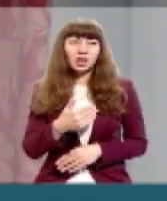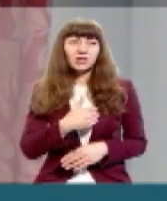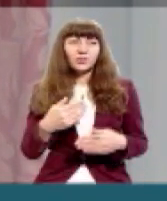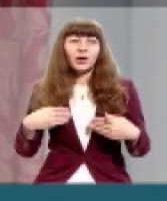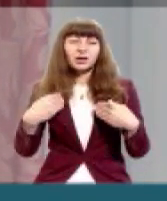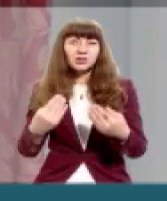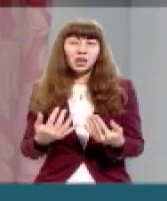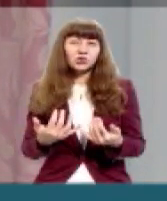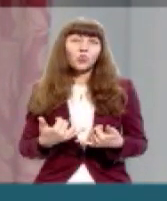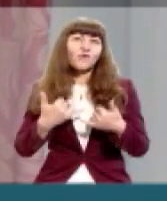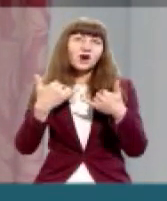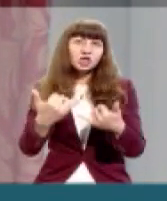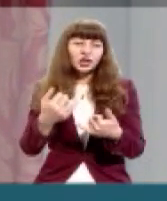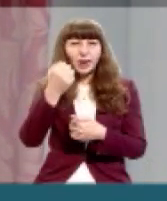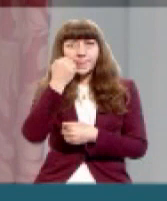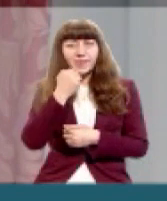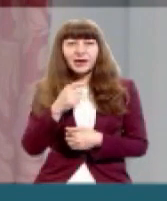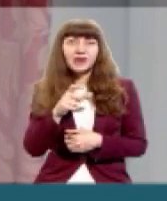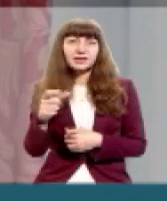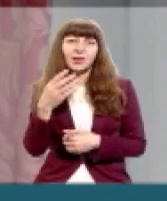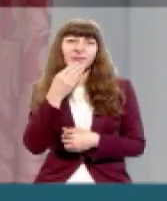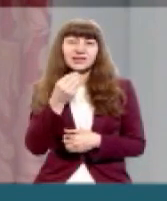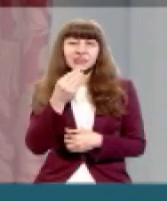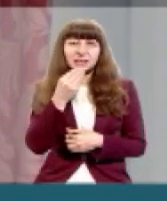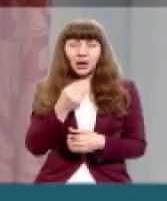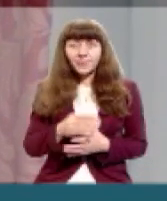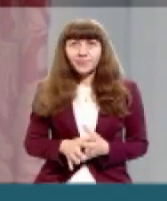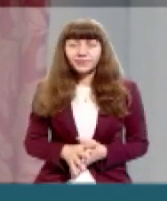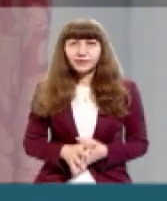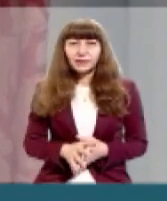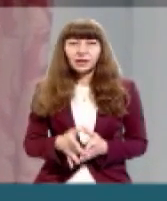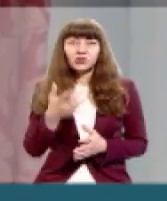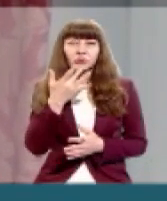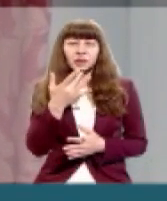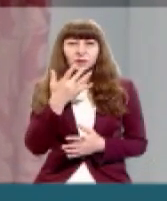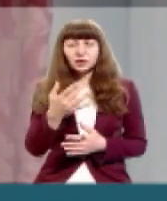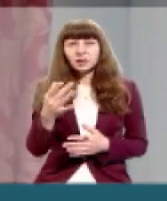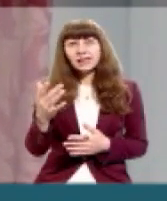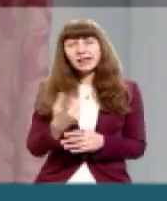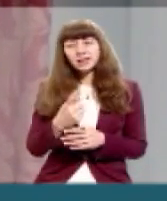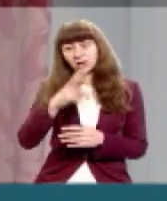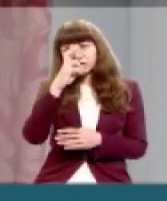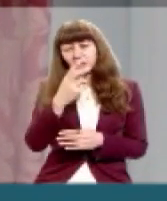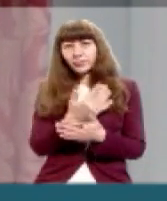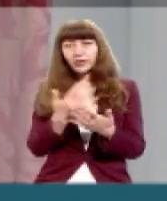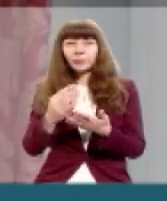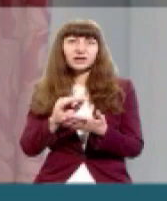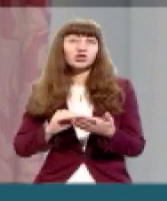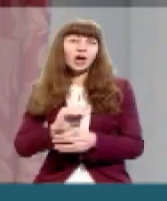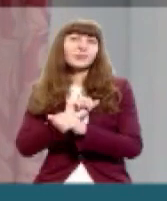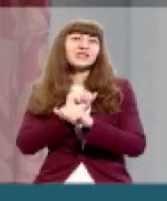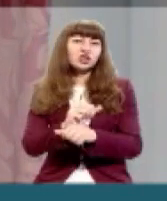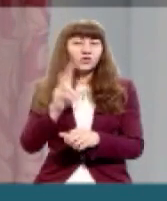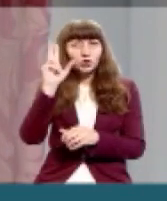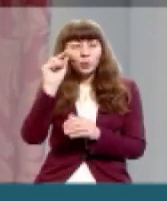отдать дань уважения нашим предкам, нашим дедам, которые сохранили это государство и которое мы продолжаем защищать, в том